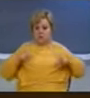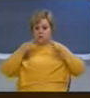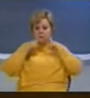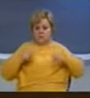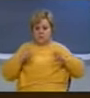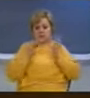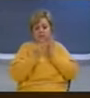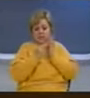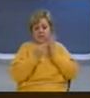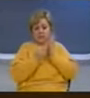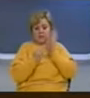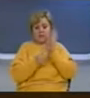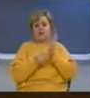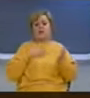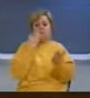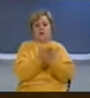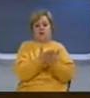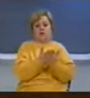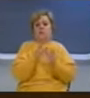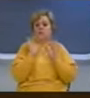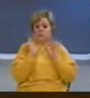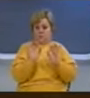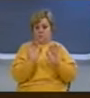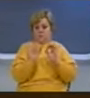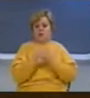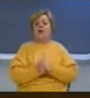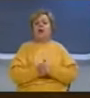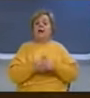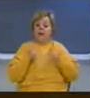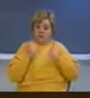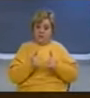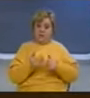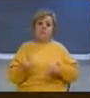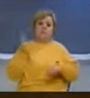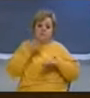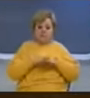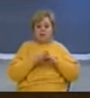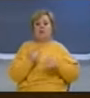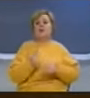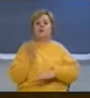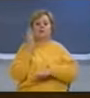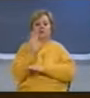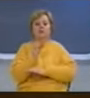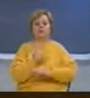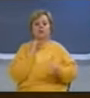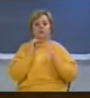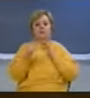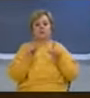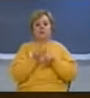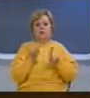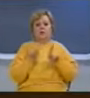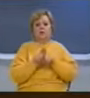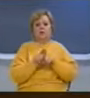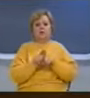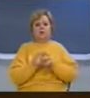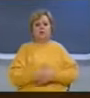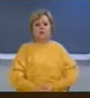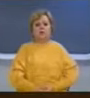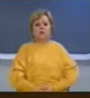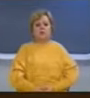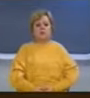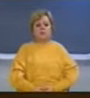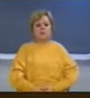për nën të dalin me rekomandimet më të mira dhe atëherë ne si deputet të tregojmë dinitet dhe integritet siç na kohije.